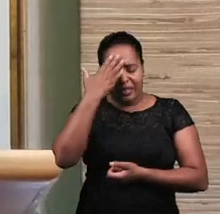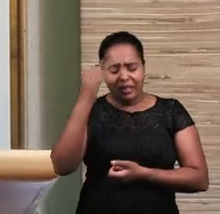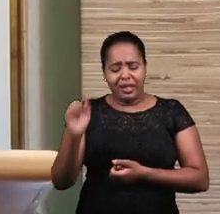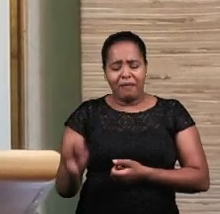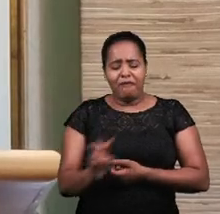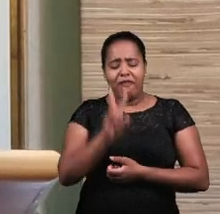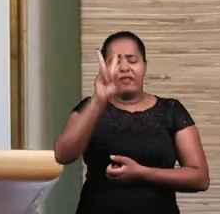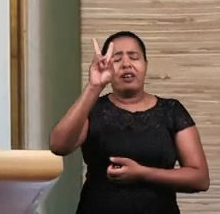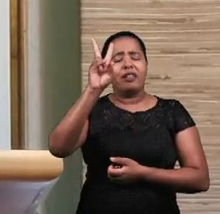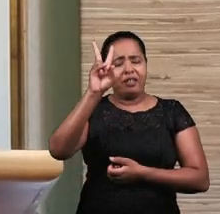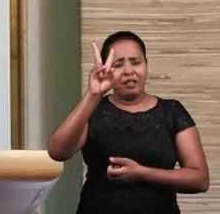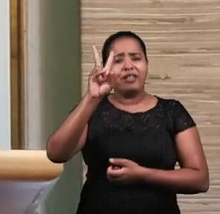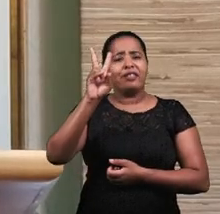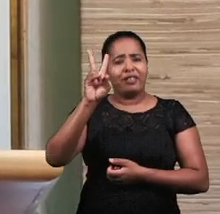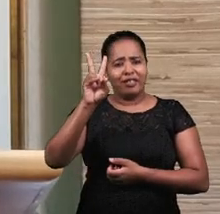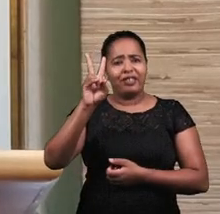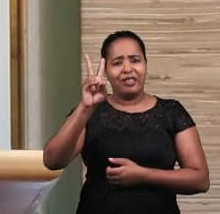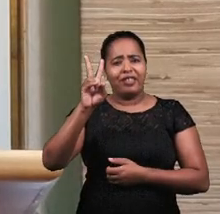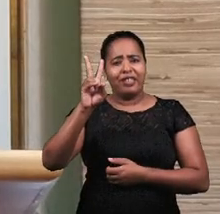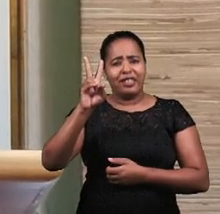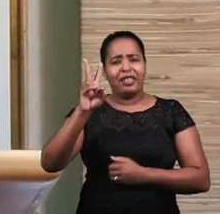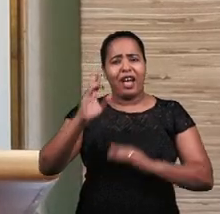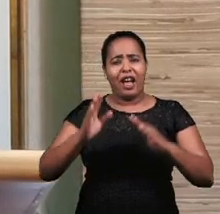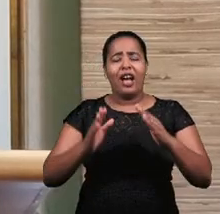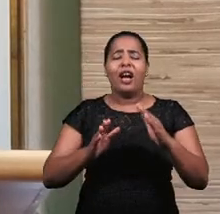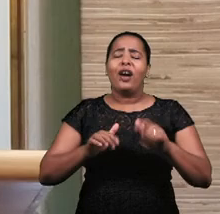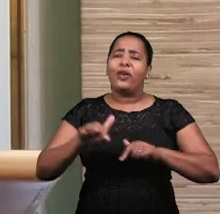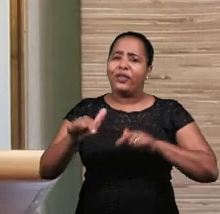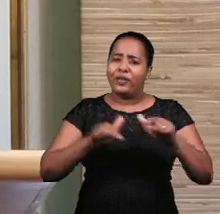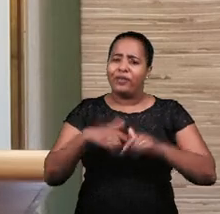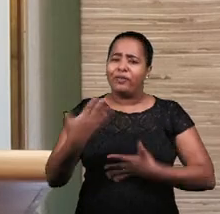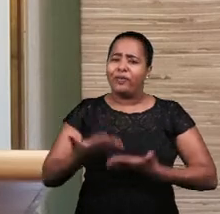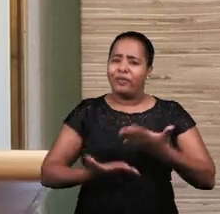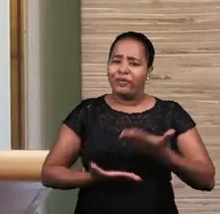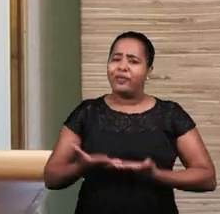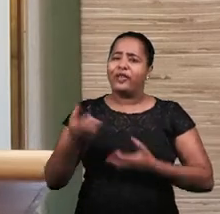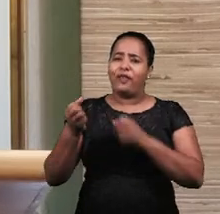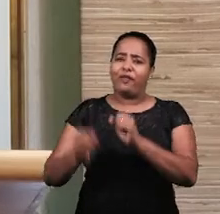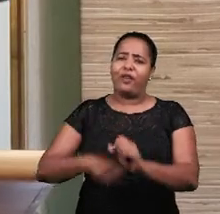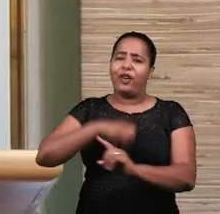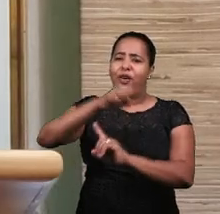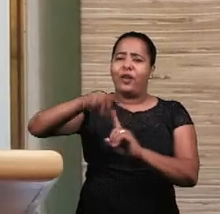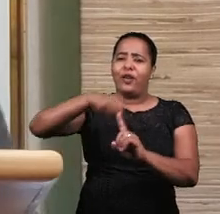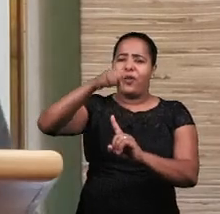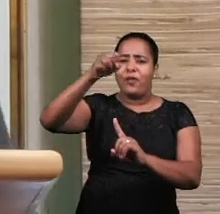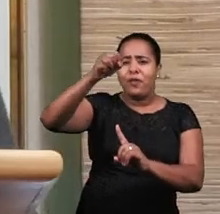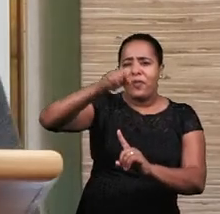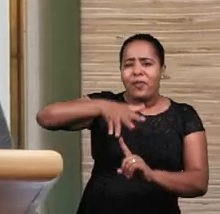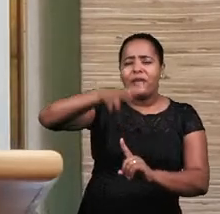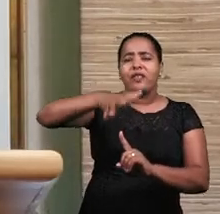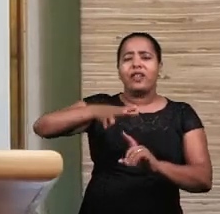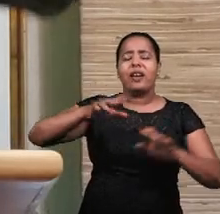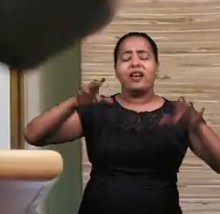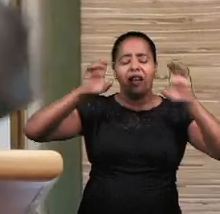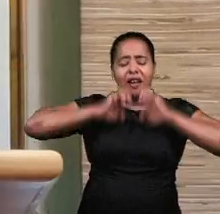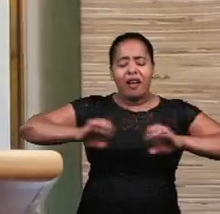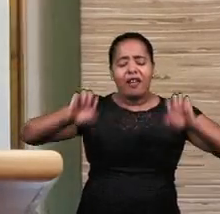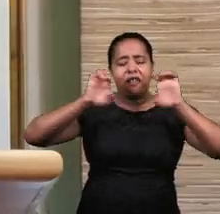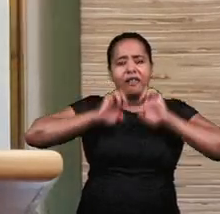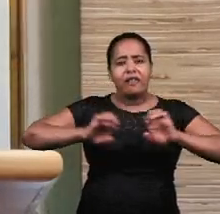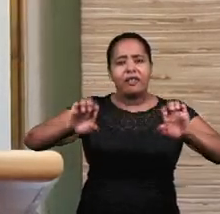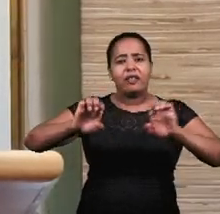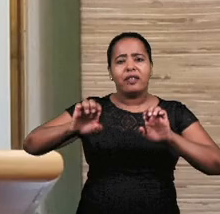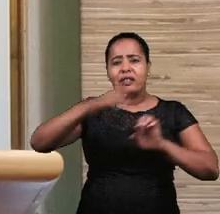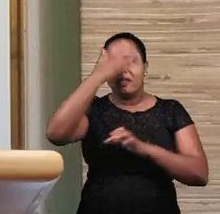l'Église fidèle. C'est le petit matin, est le jeûne, c'est la prière par le sang de Jésus, c'est la proclamation de l'Évangile maintenant pour le